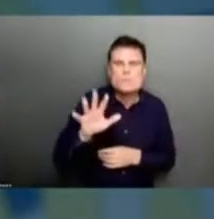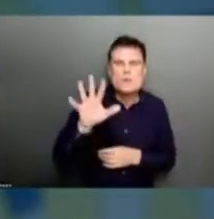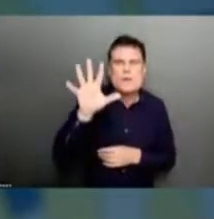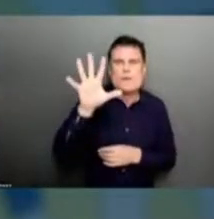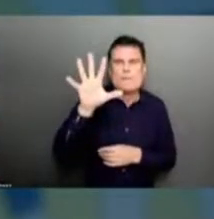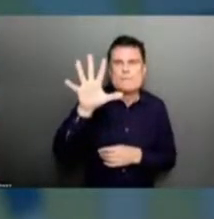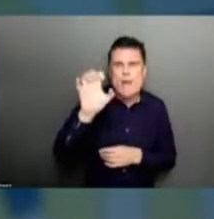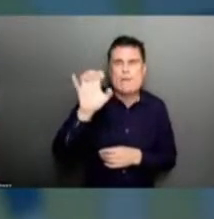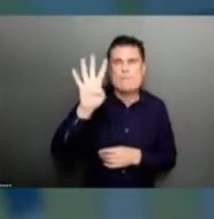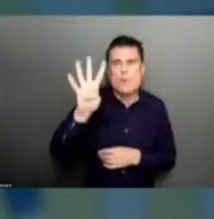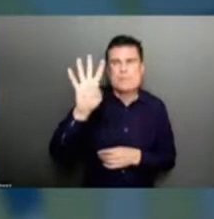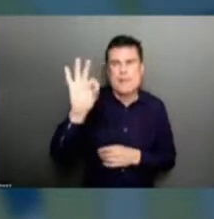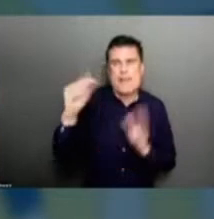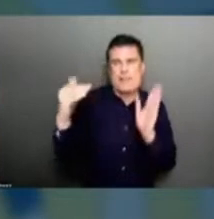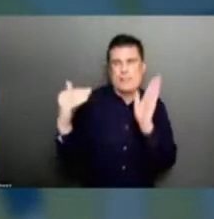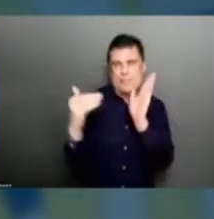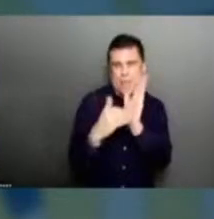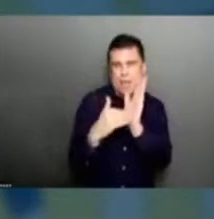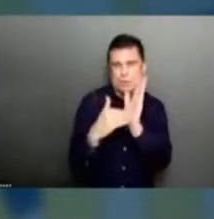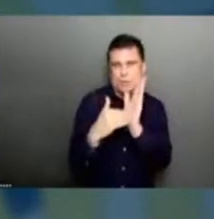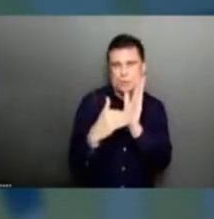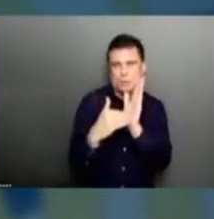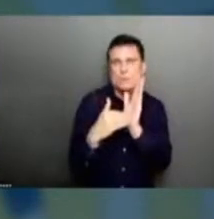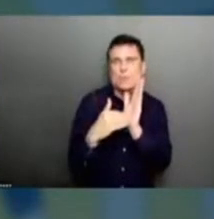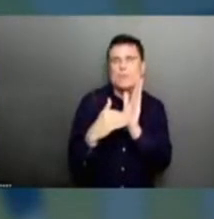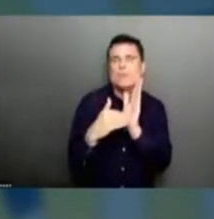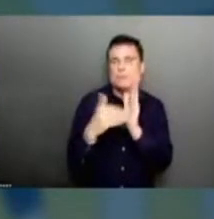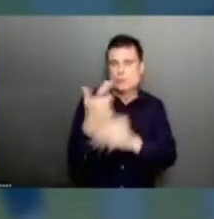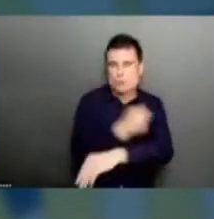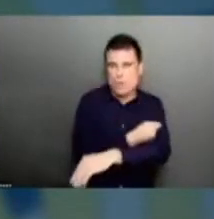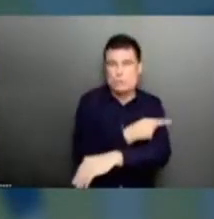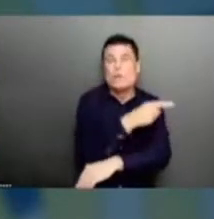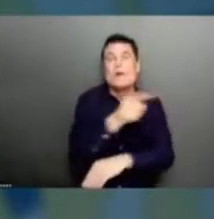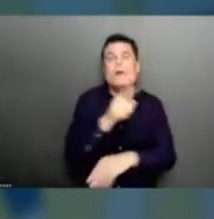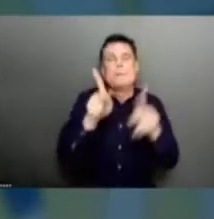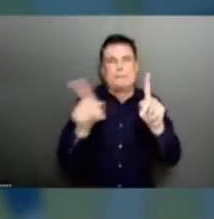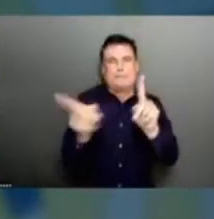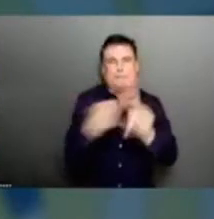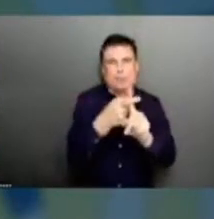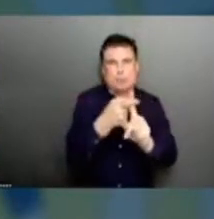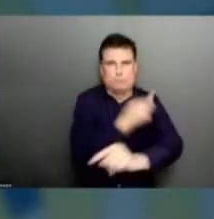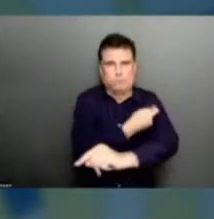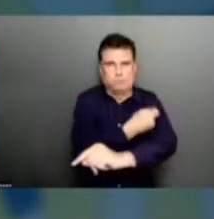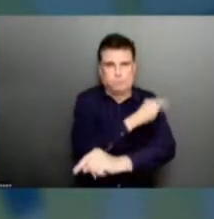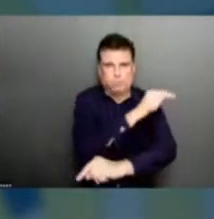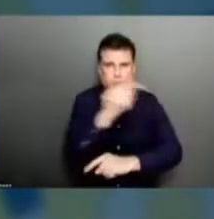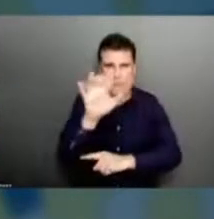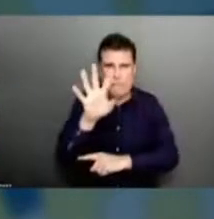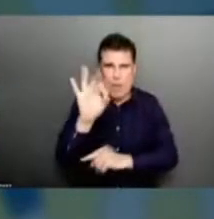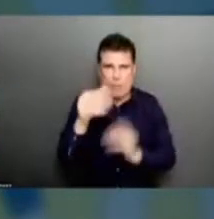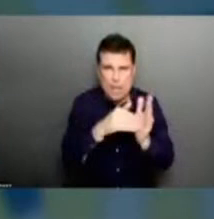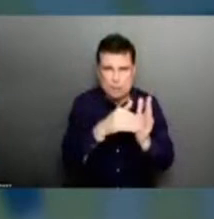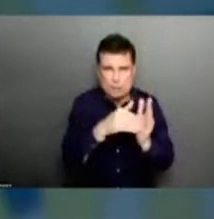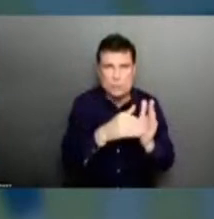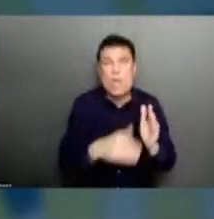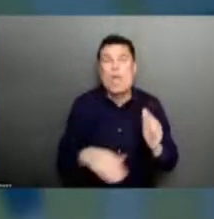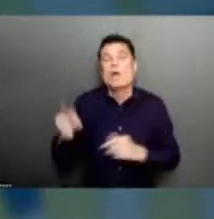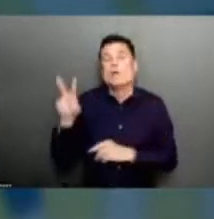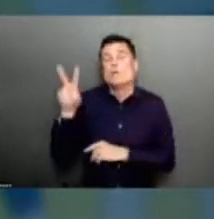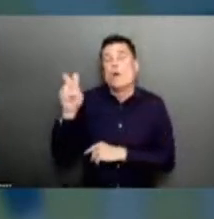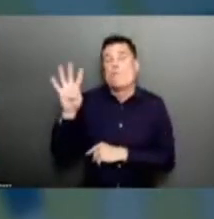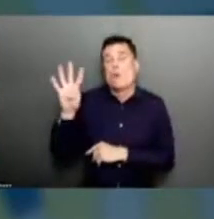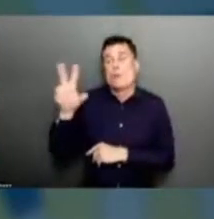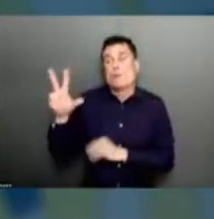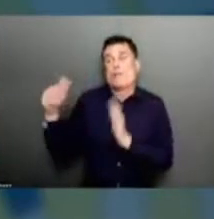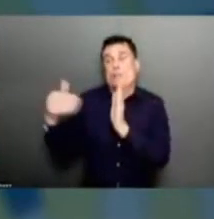就是 detail 说 for 优 this 先次 first 序是 phase. So for 谁 December, 这个也重要 the 优 vaccine 先 that 次序 came last week, 这 this 个也 week, and 是 next 长 week, 期护理院